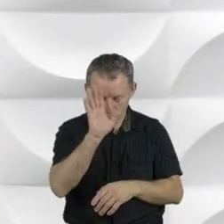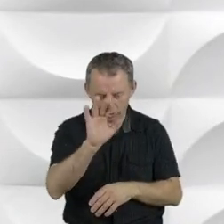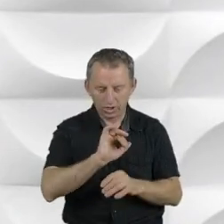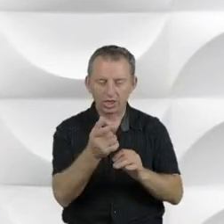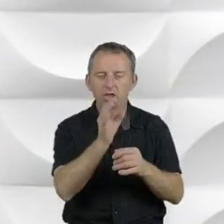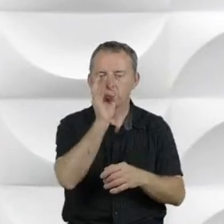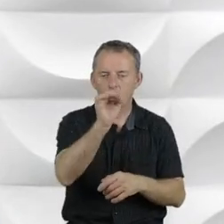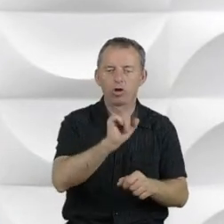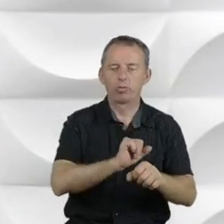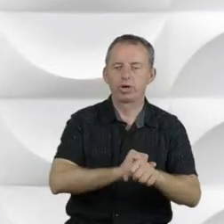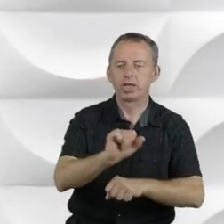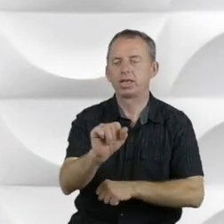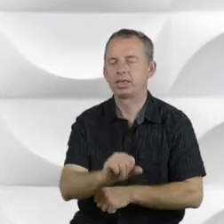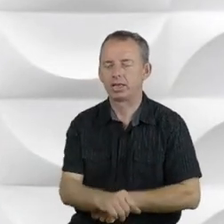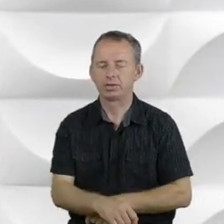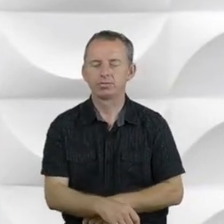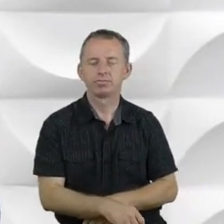jesteś.